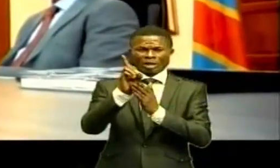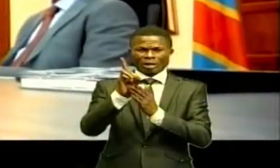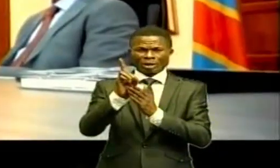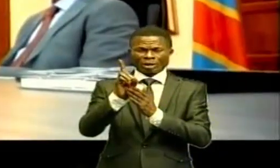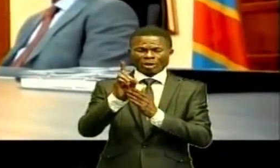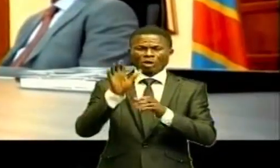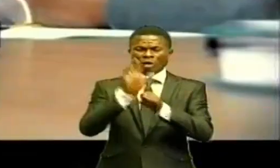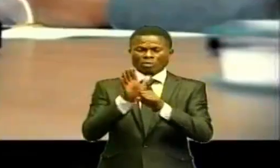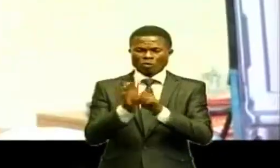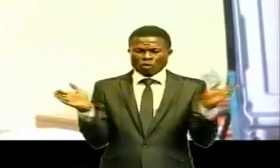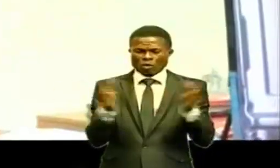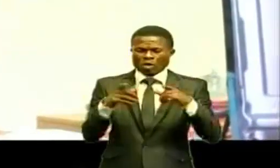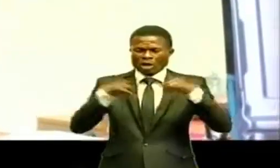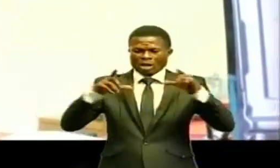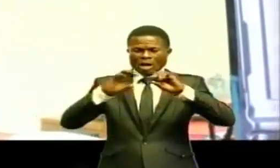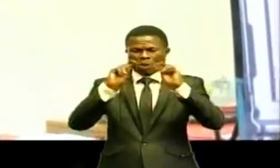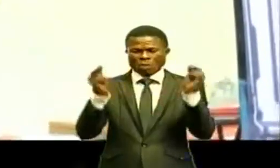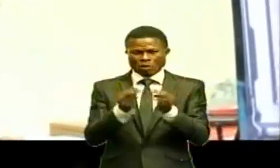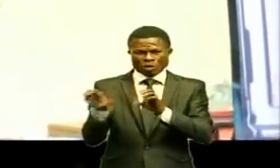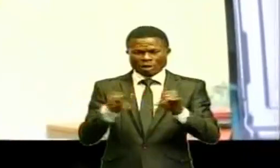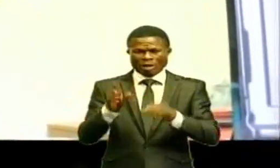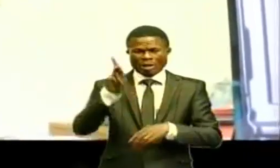micro, petites et moyennes entreprises